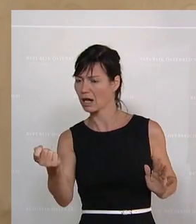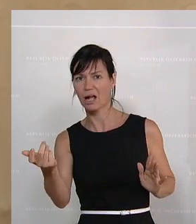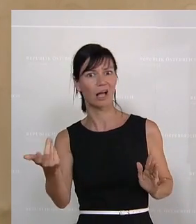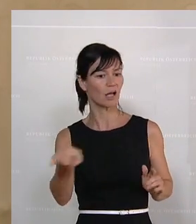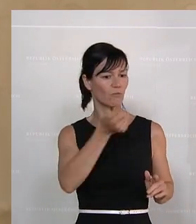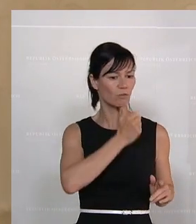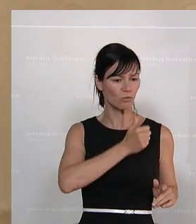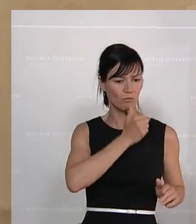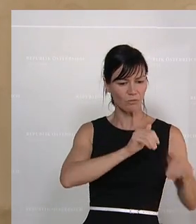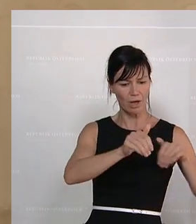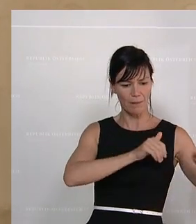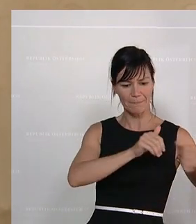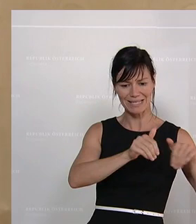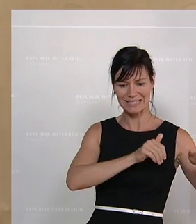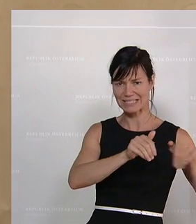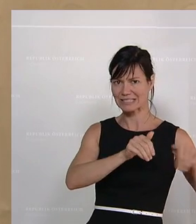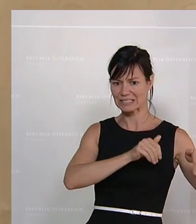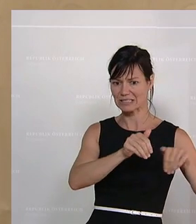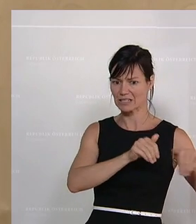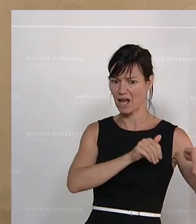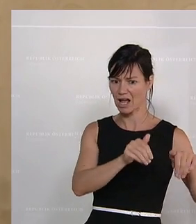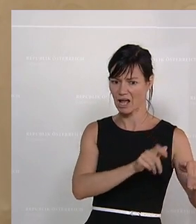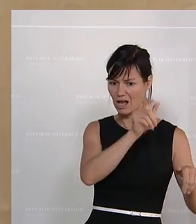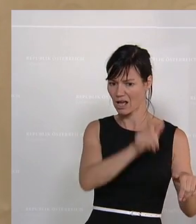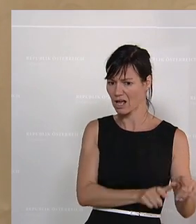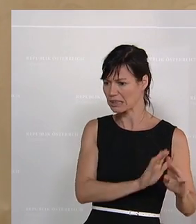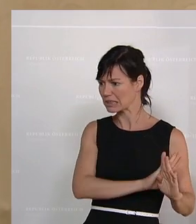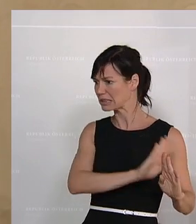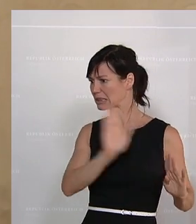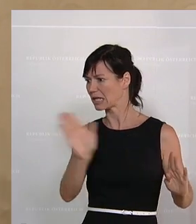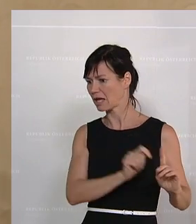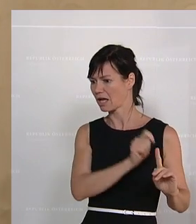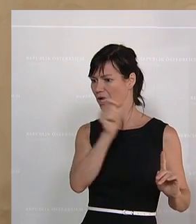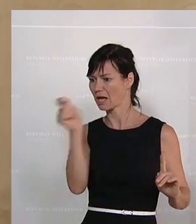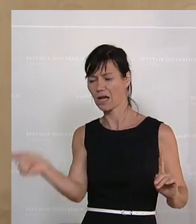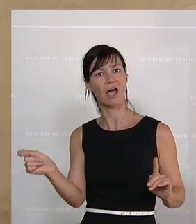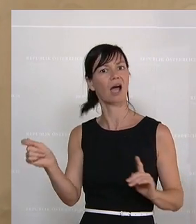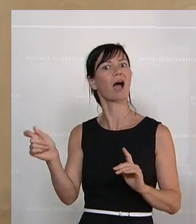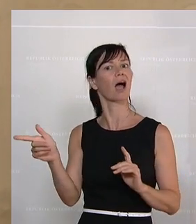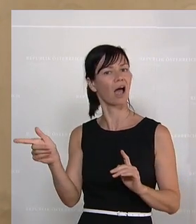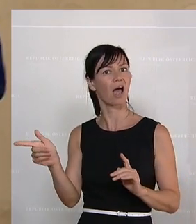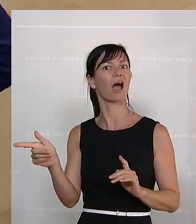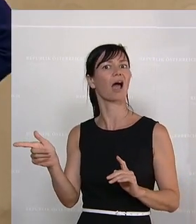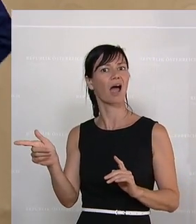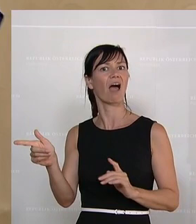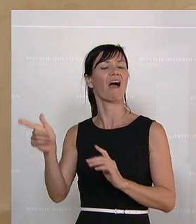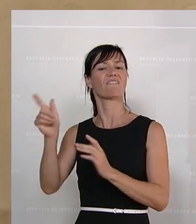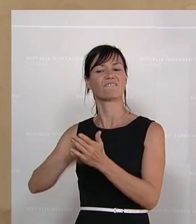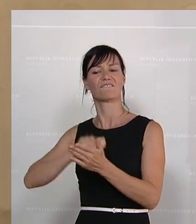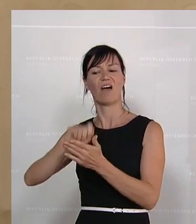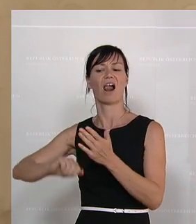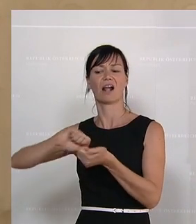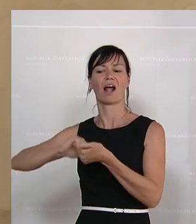grünen ministern und für grünen ministerien direkt in den wahlkampf des grünen bundespräsidenten auch in den